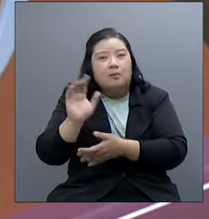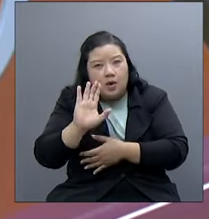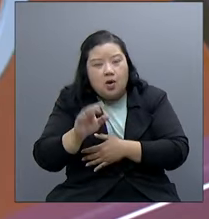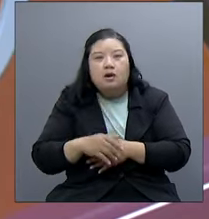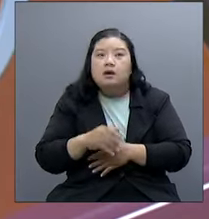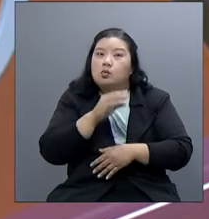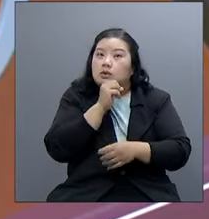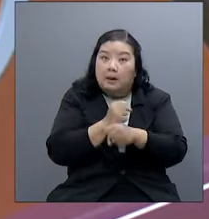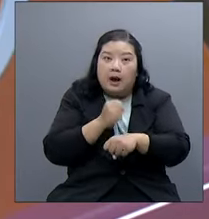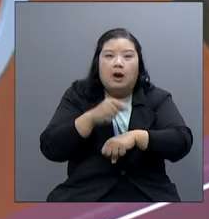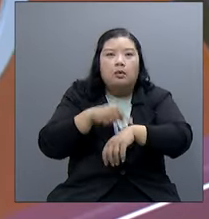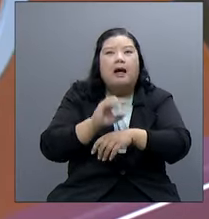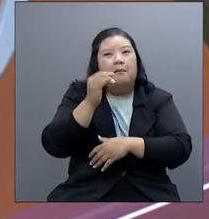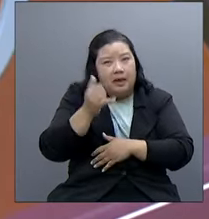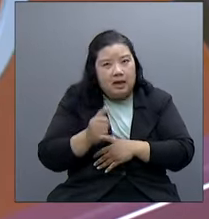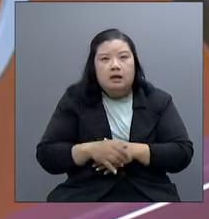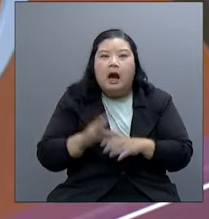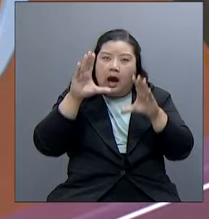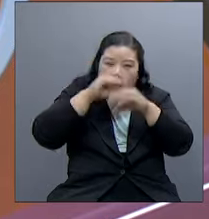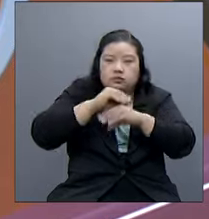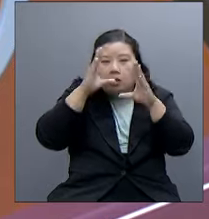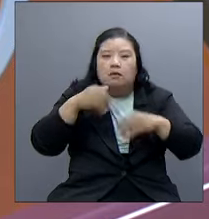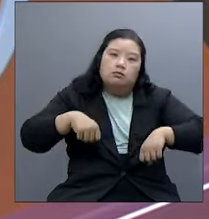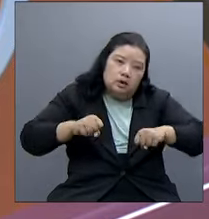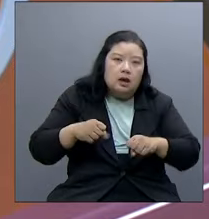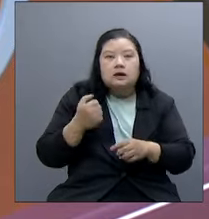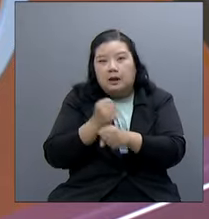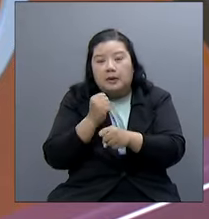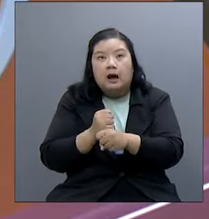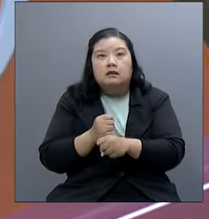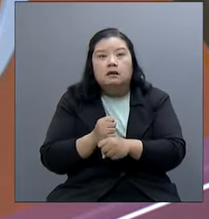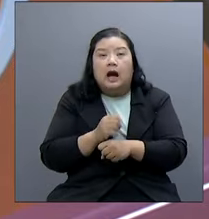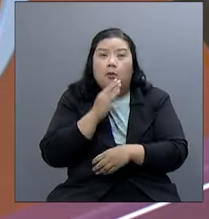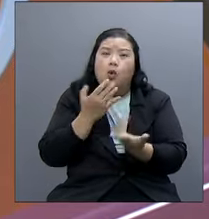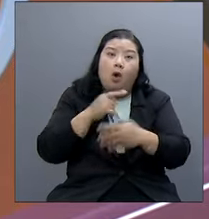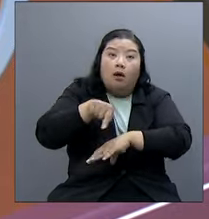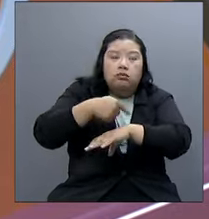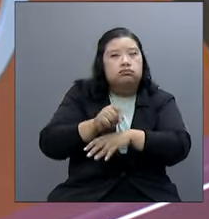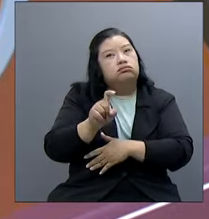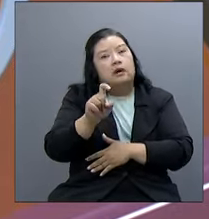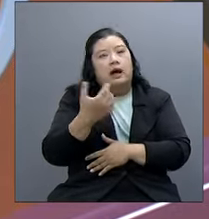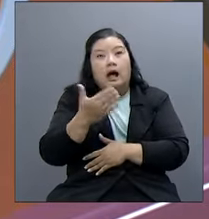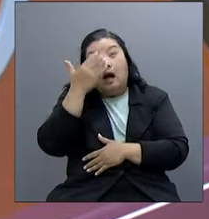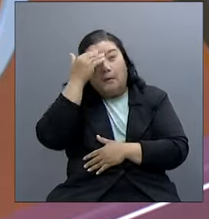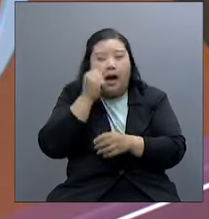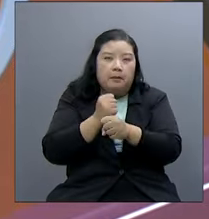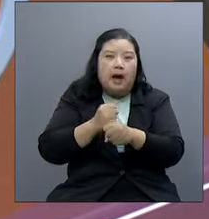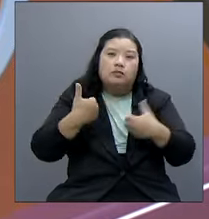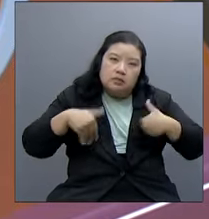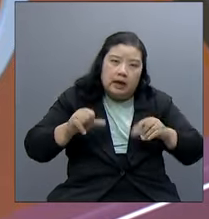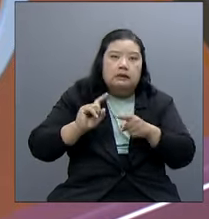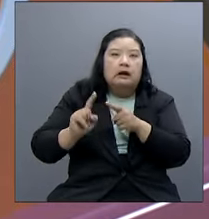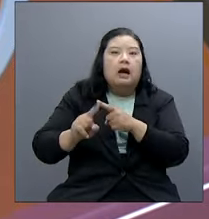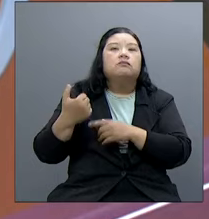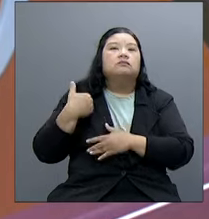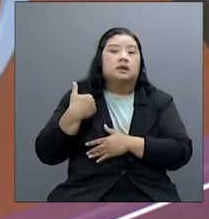เวลาแบบนี้นะคุผชมจะไปรอต่ควบางทมัเสยเวลาธมากินไปวันหนึ่เลยโดเช่าคนทหาเช้ากินข้ำก็เปนการขายโอกาสมากขึ้นเพระฉะ